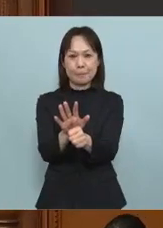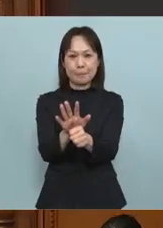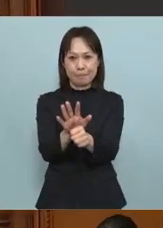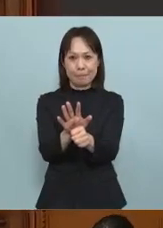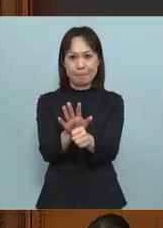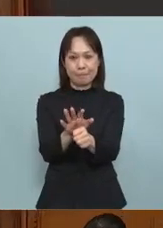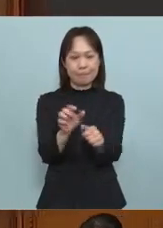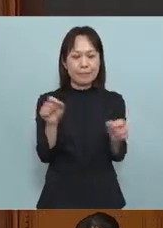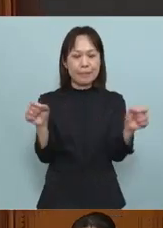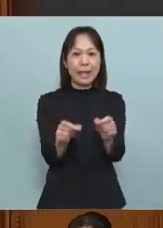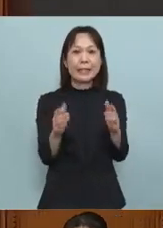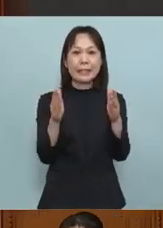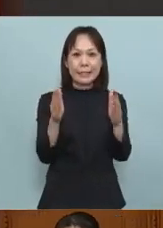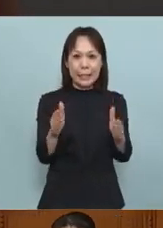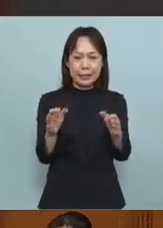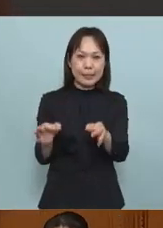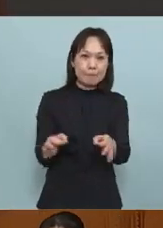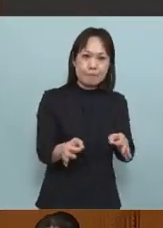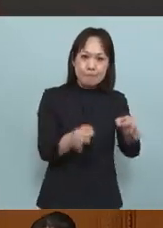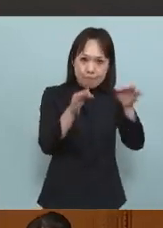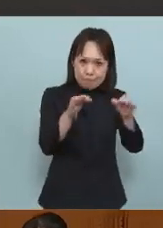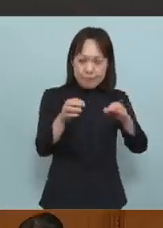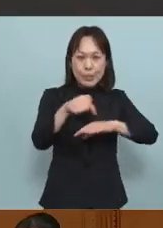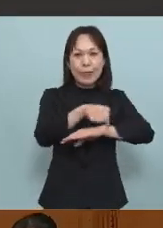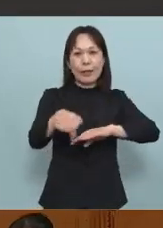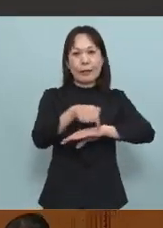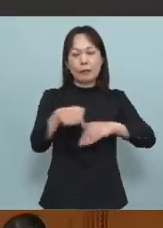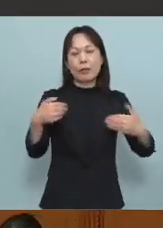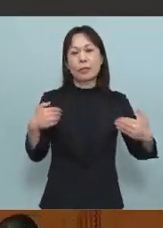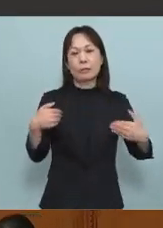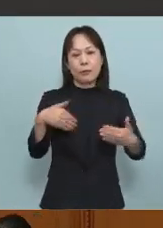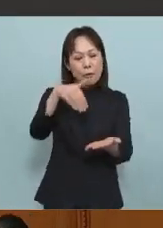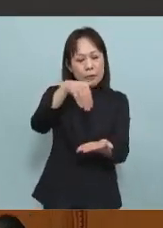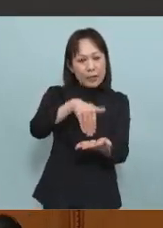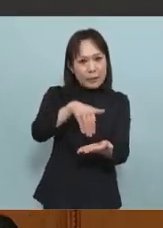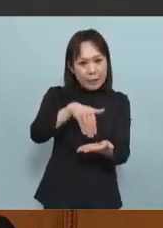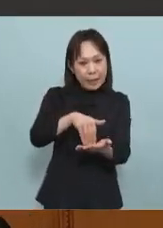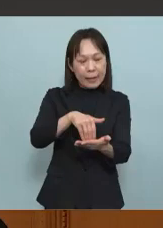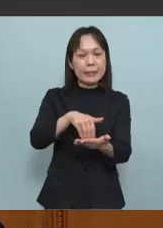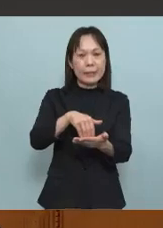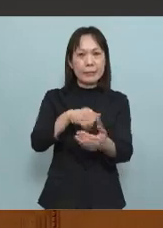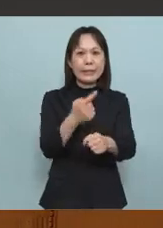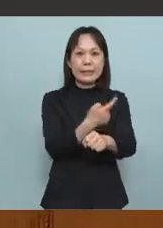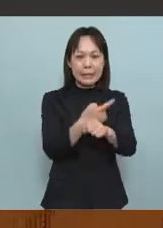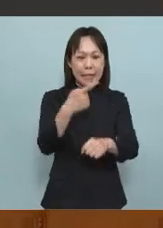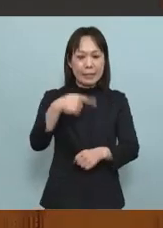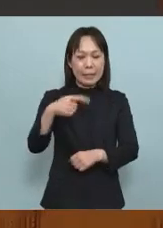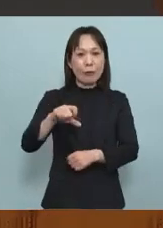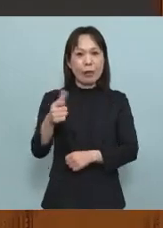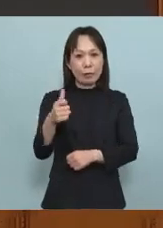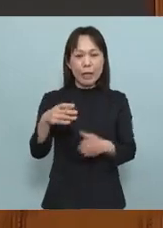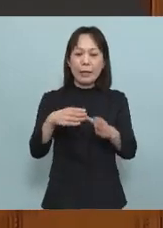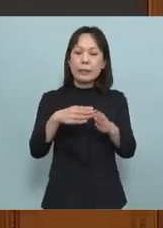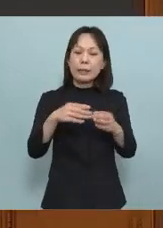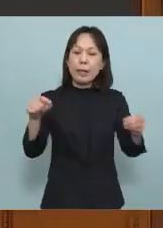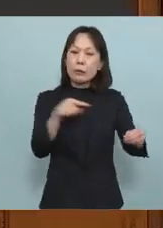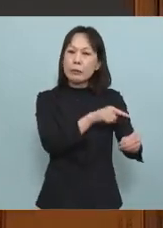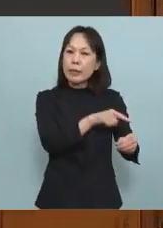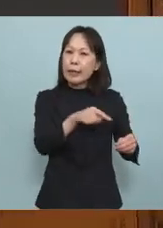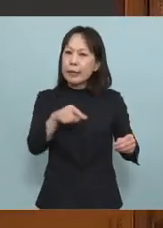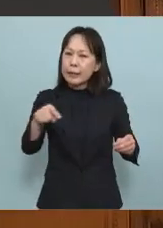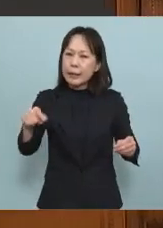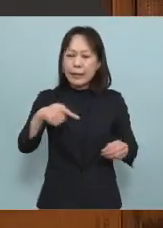思い切った引き上げ政策を持つことです。最低賃金は10年かけて全国平均でわず